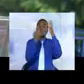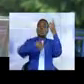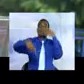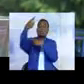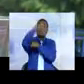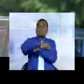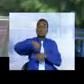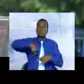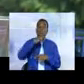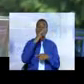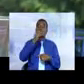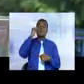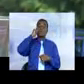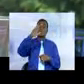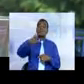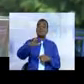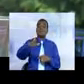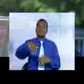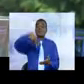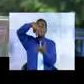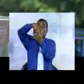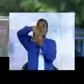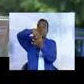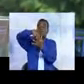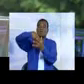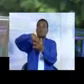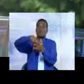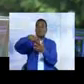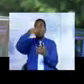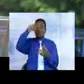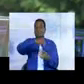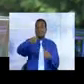Aujourd'hui, nous sommes des femmes debout grâce à vous.